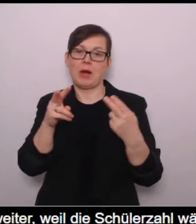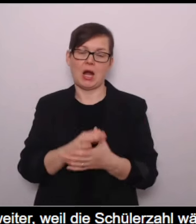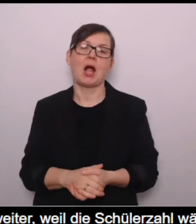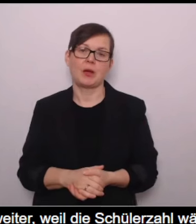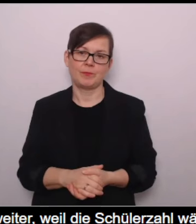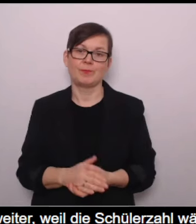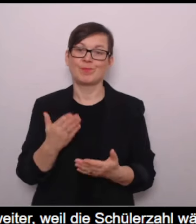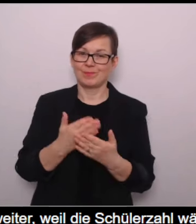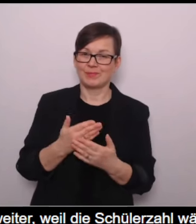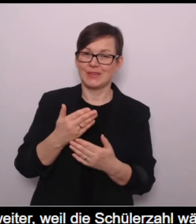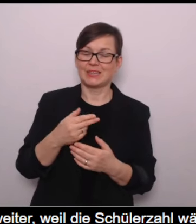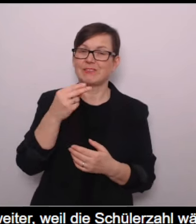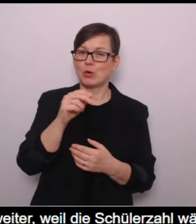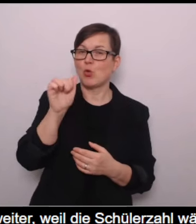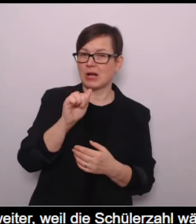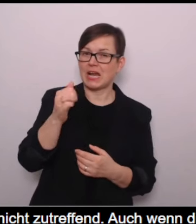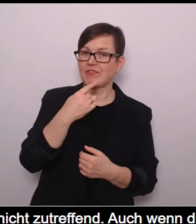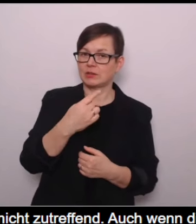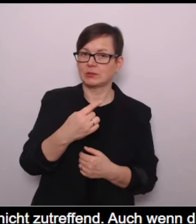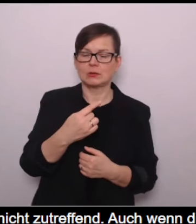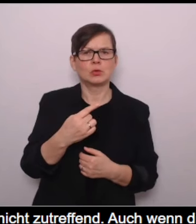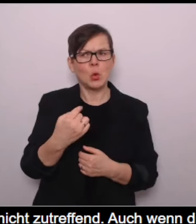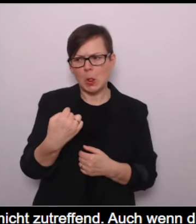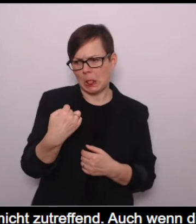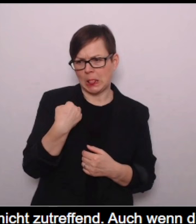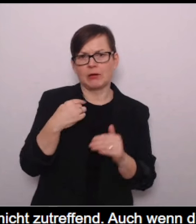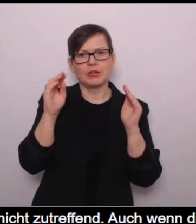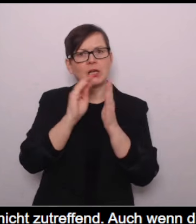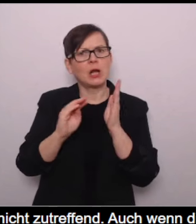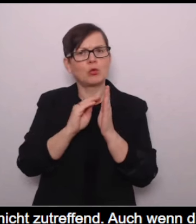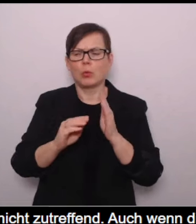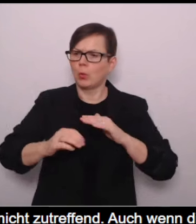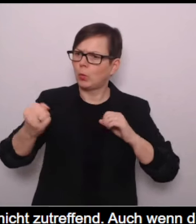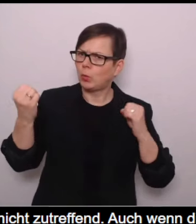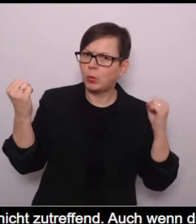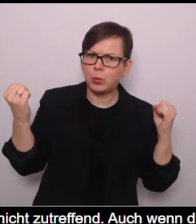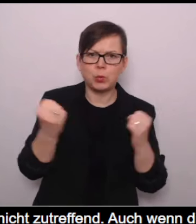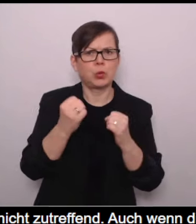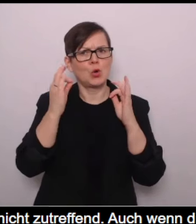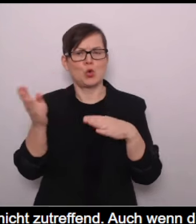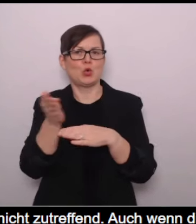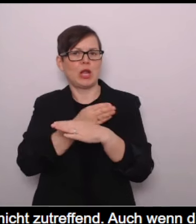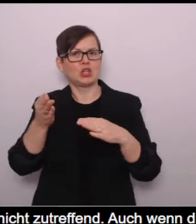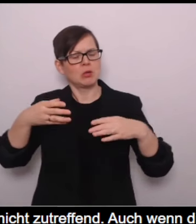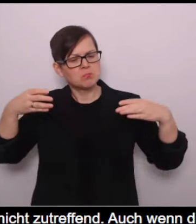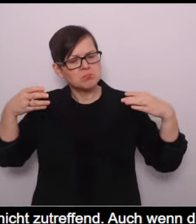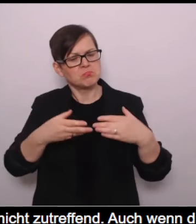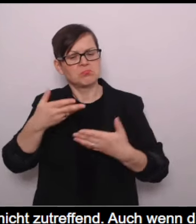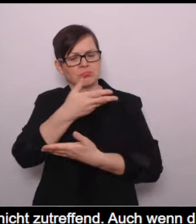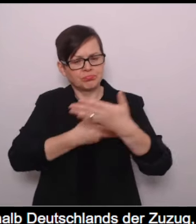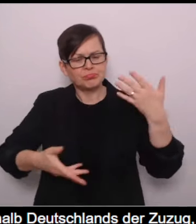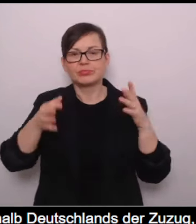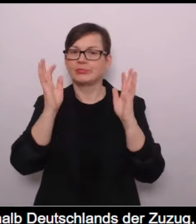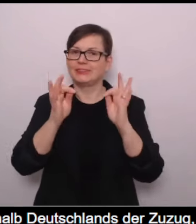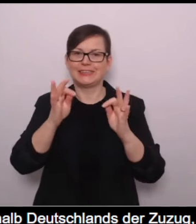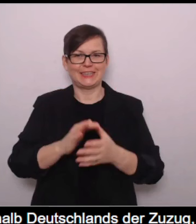Aber dann immer gut gemeinsam entschieden. Also deswegen stimmt es, was Hubert Aiwanger sagt. Es war auch die vertrauensvollste, so